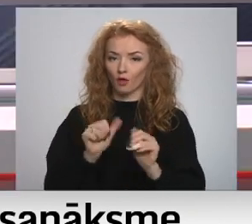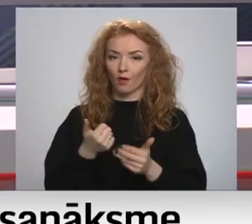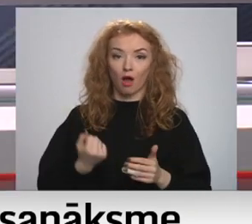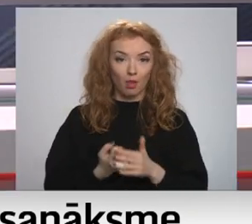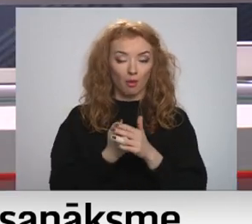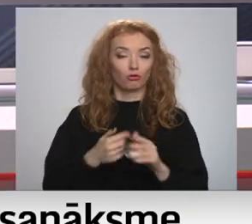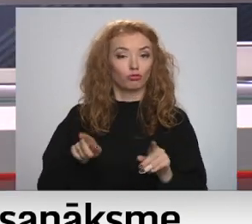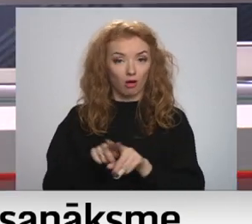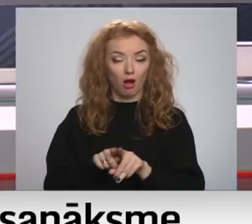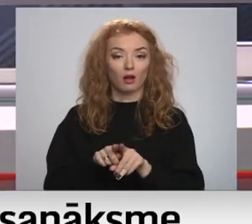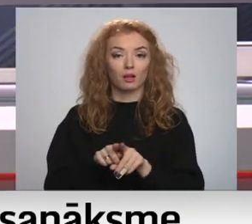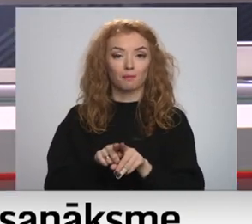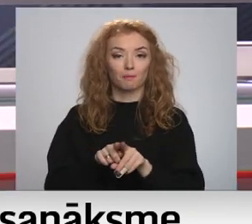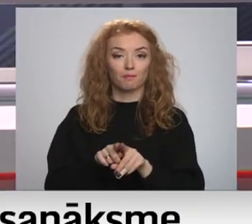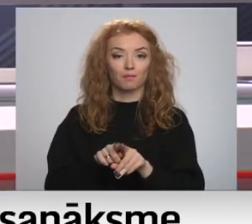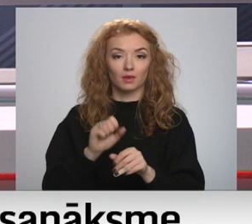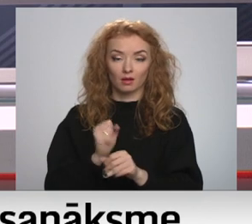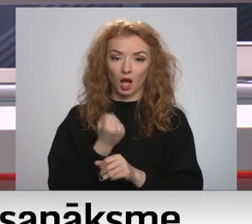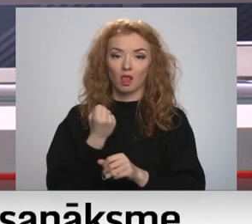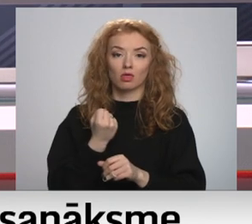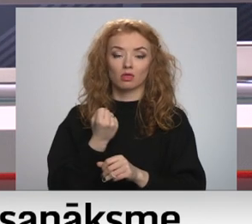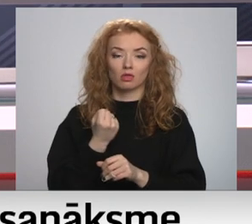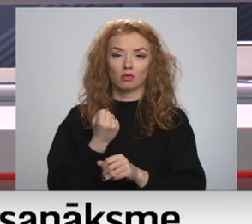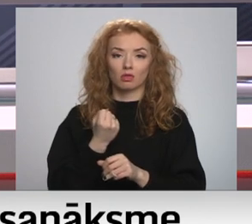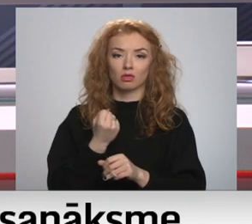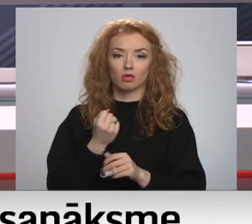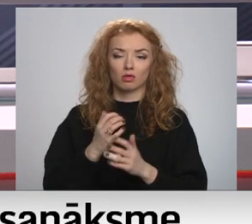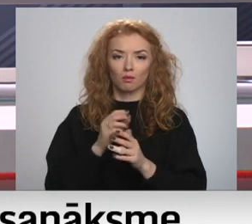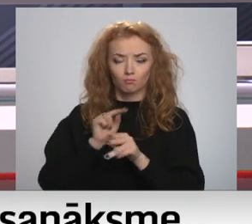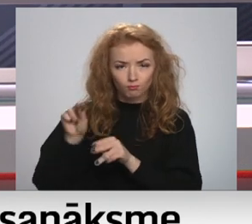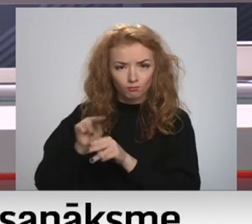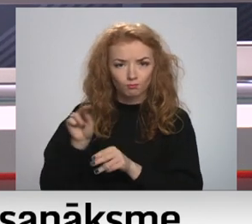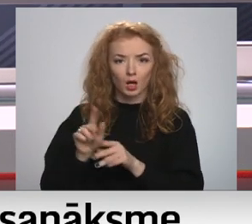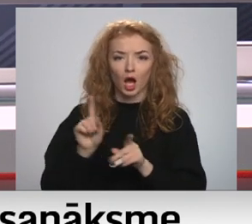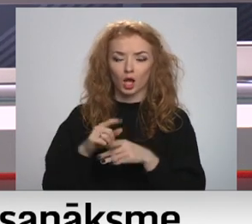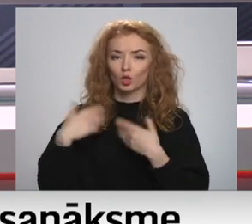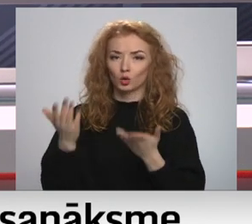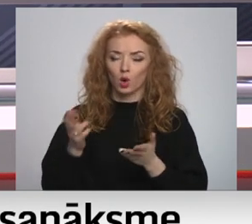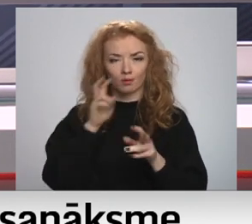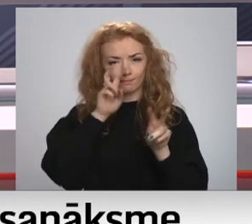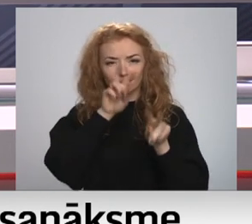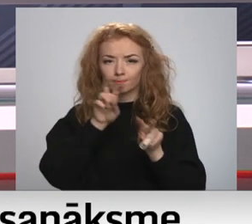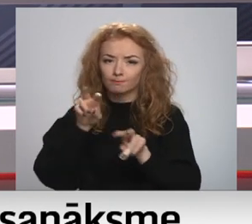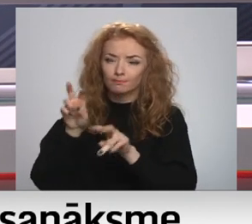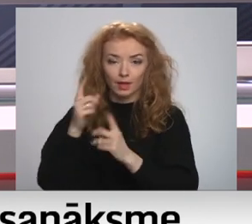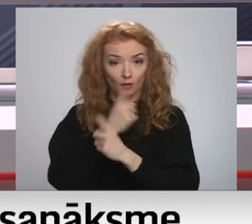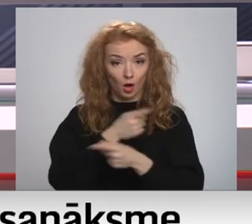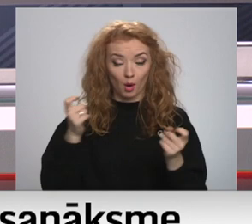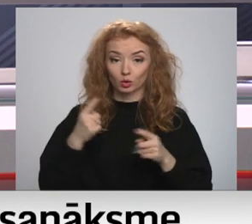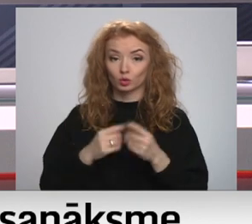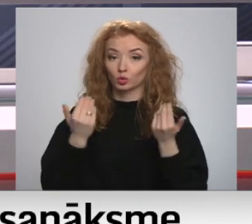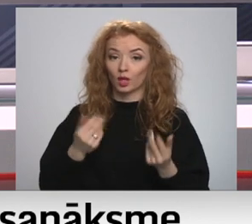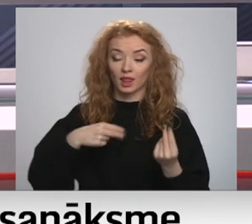atbalstu, tostarp arī gan stipri apmācot, gan arī sniedzot izlūkošanas informāciju. Un, protams, šodienas